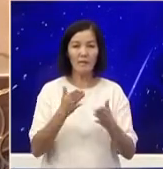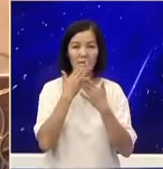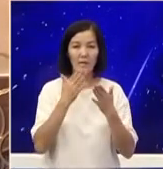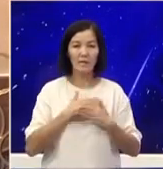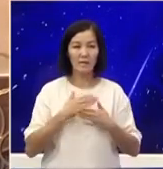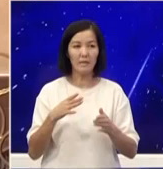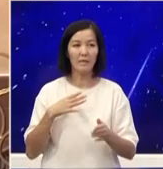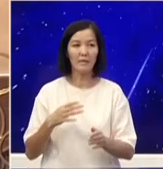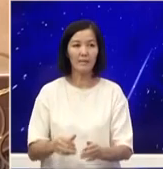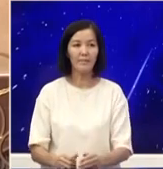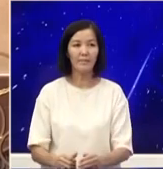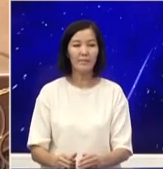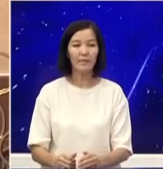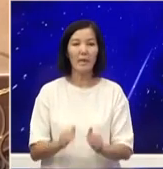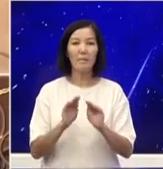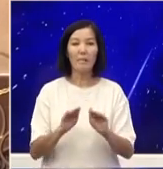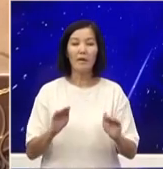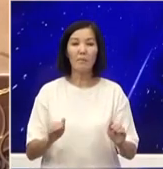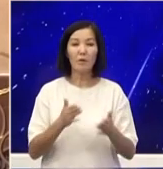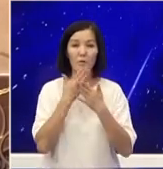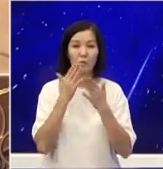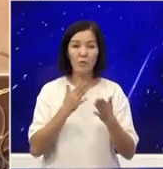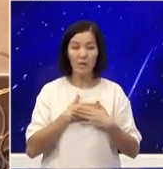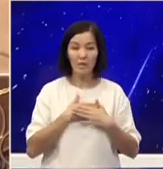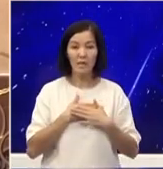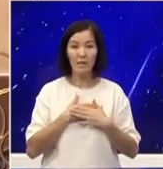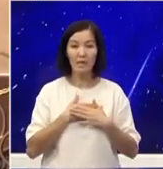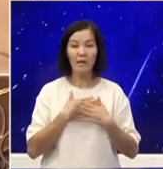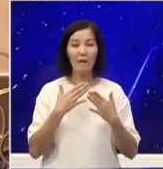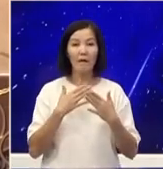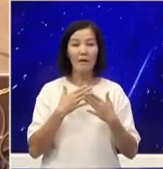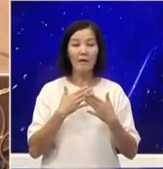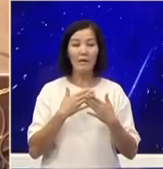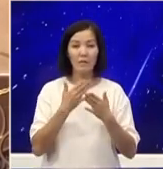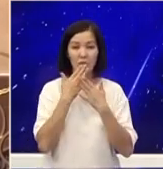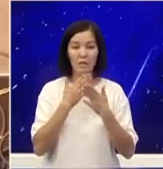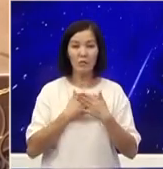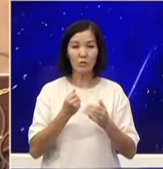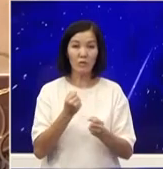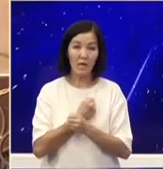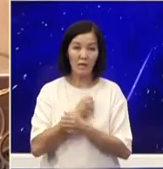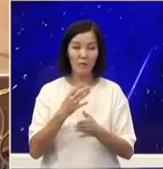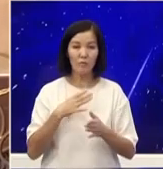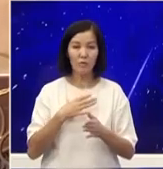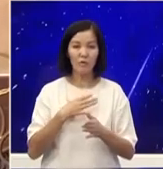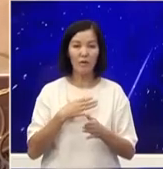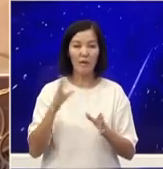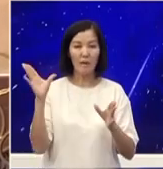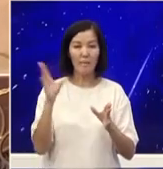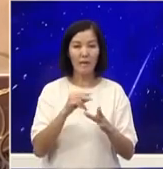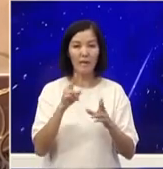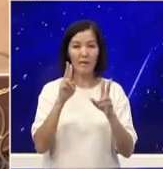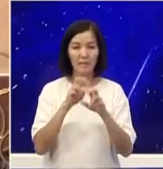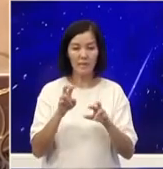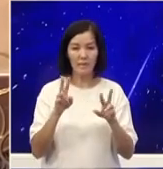наверное, ему не нравилось. Балама балабақша ұнамаса келмесет. Тәрбиешісін қатты жақсы көреді, сағынып жүрді. Анализ барлығын өткізіп келдік.